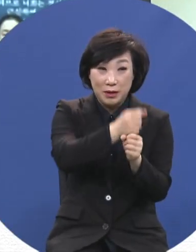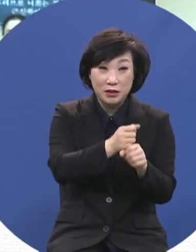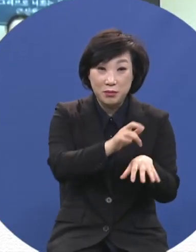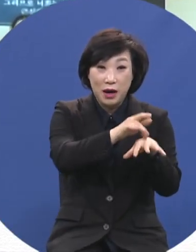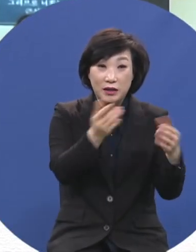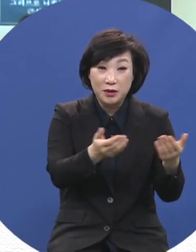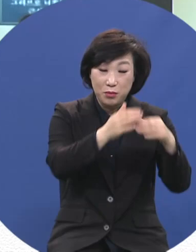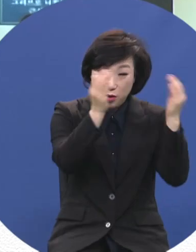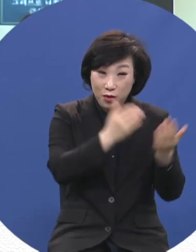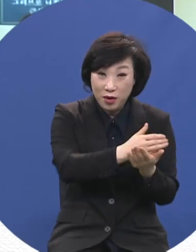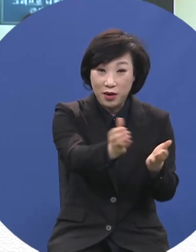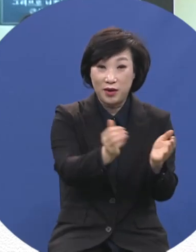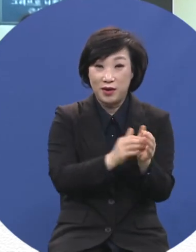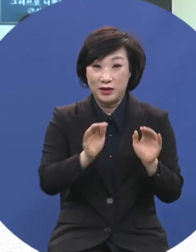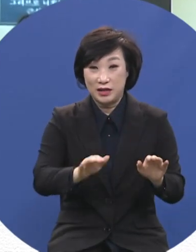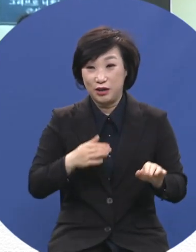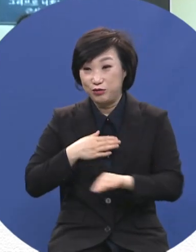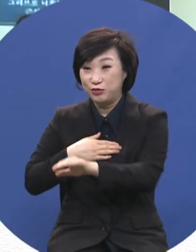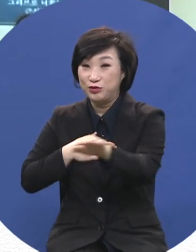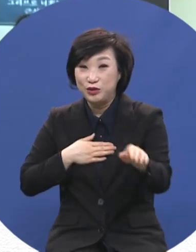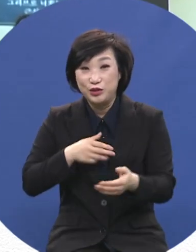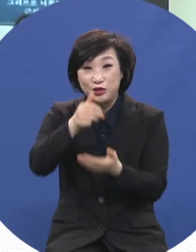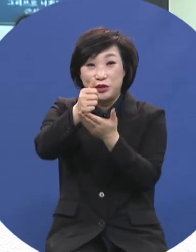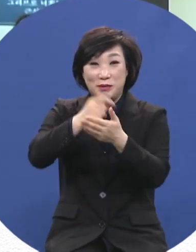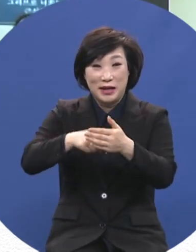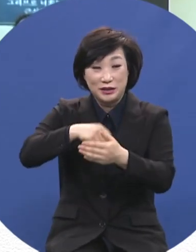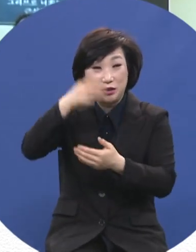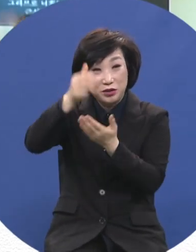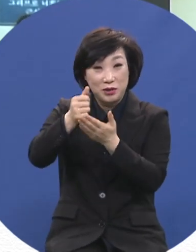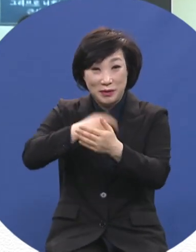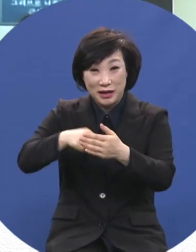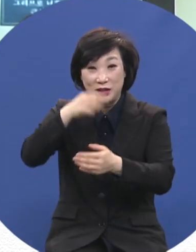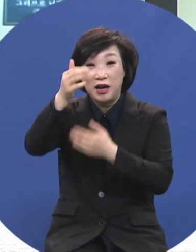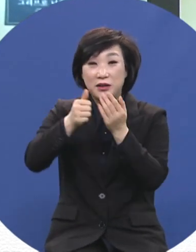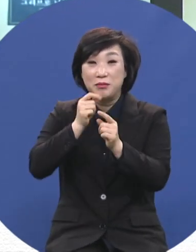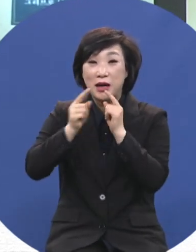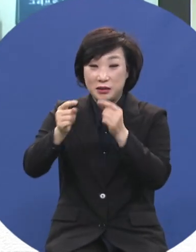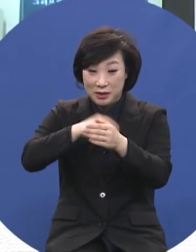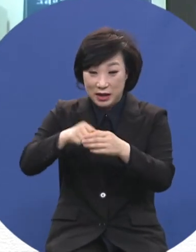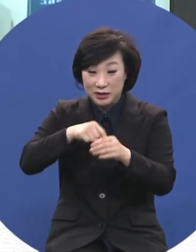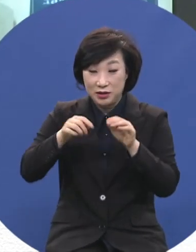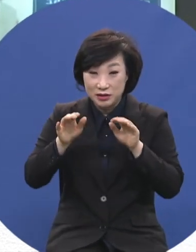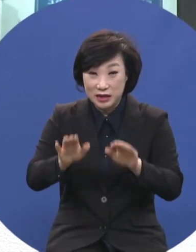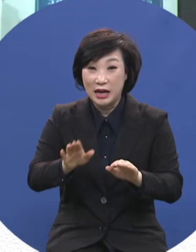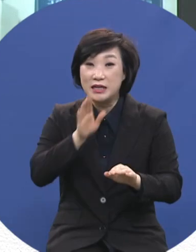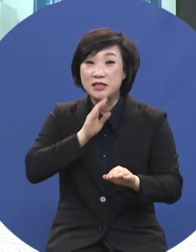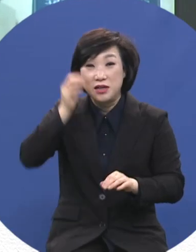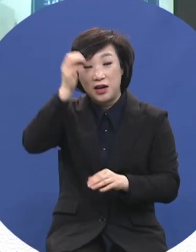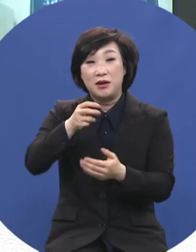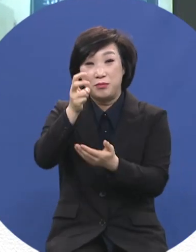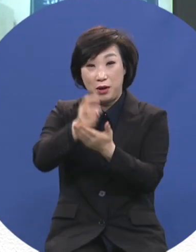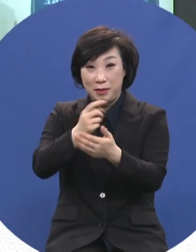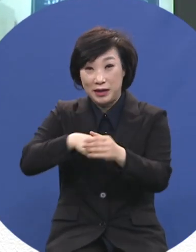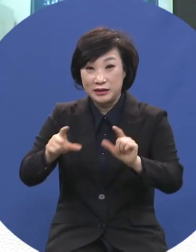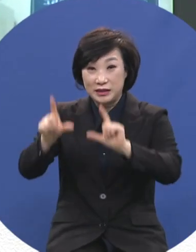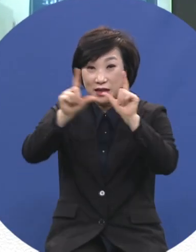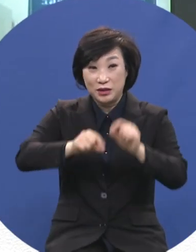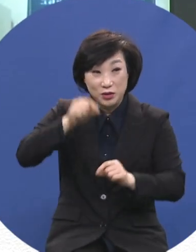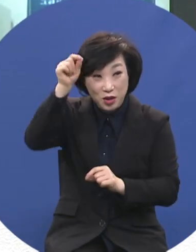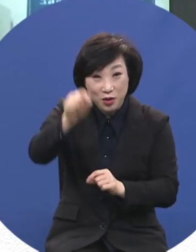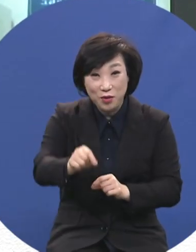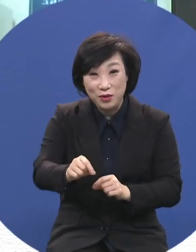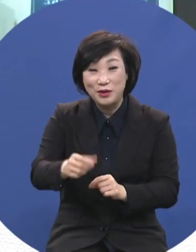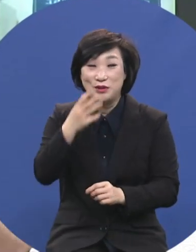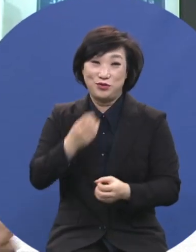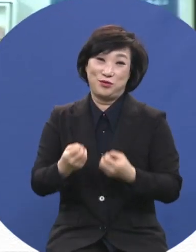멸해버리고 다시 우리를 주 안에서 성령 안에서 말씀 안에서 신령한 질서 안에서 영원히 살게 하시는